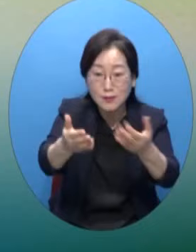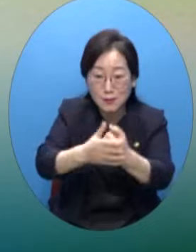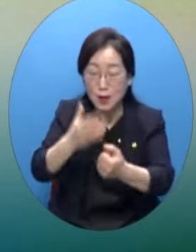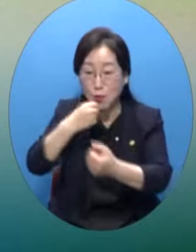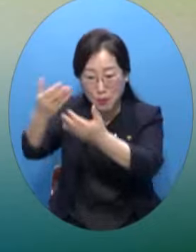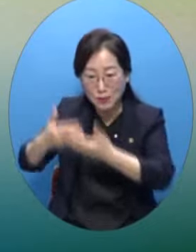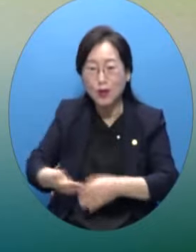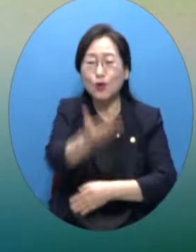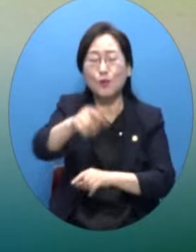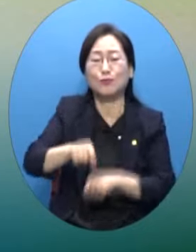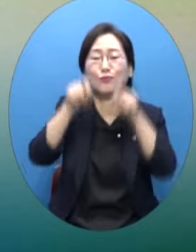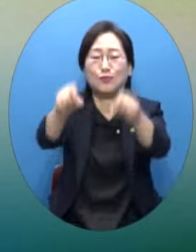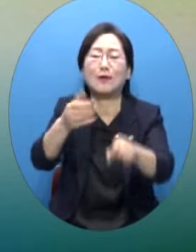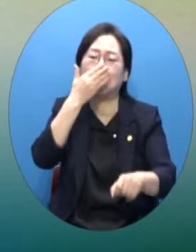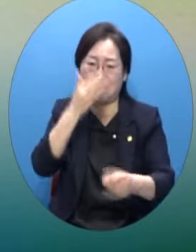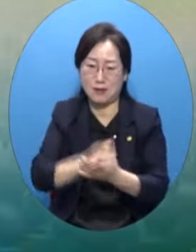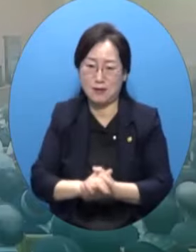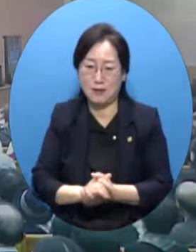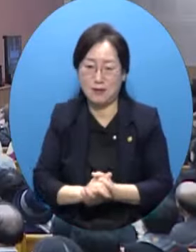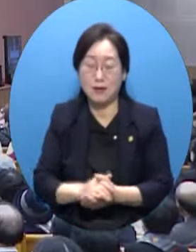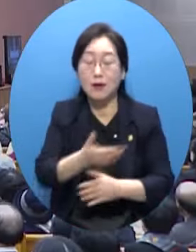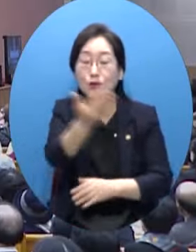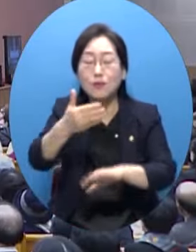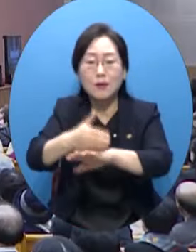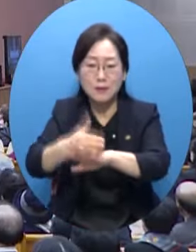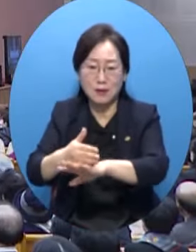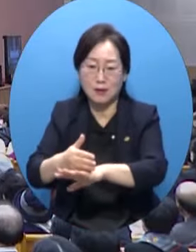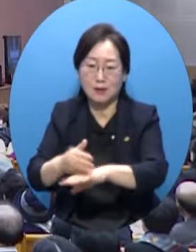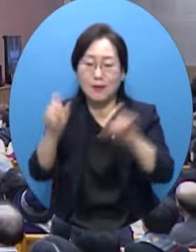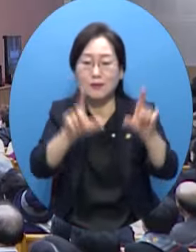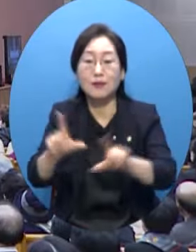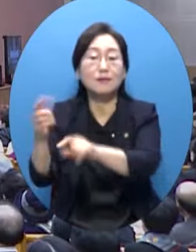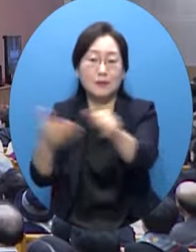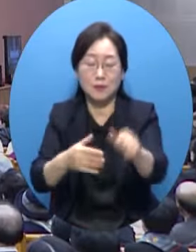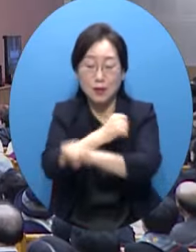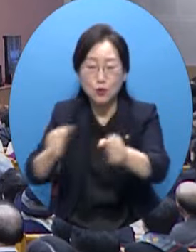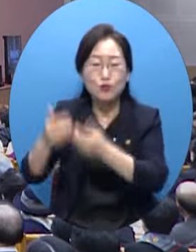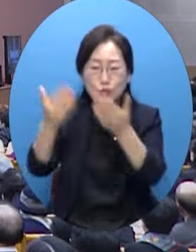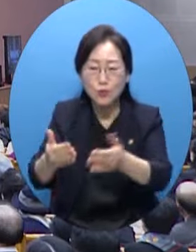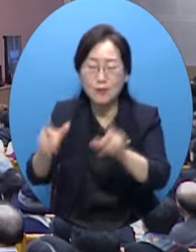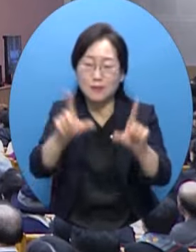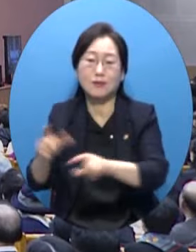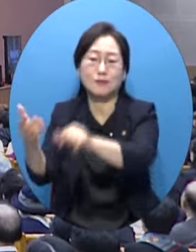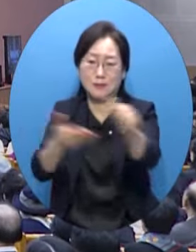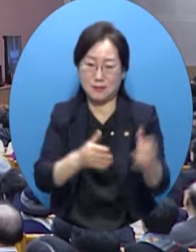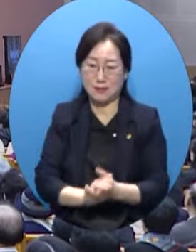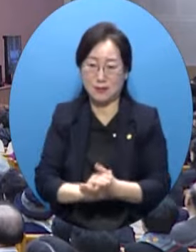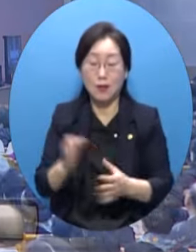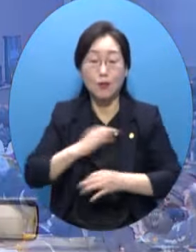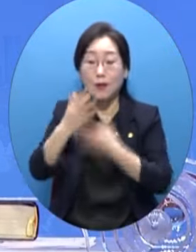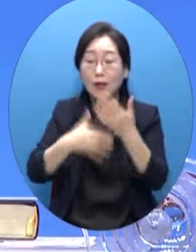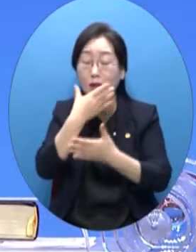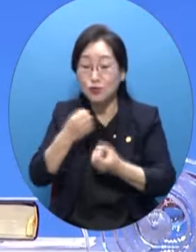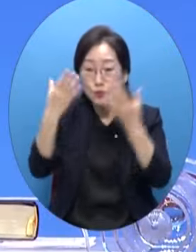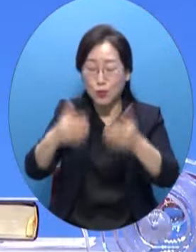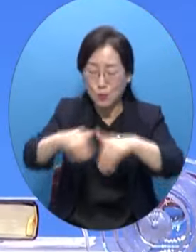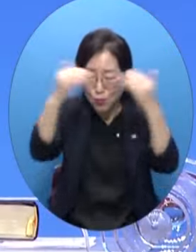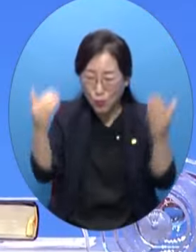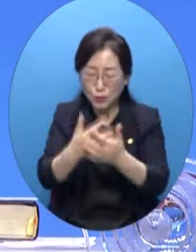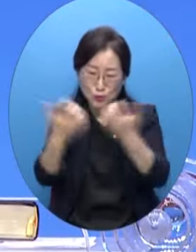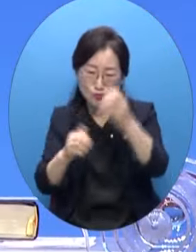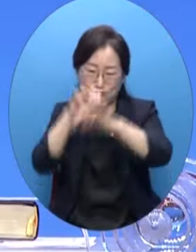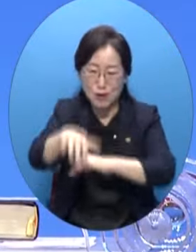있습니다. 여러분 감사함에 사시기 바랍니다. 용서함에 사시기 바랍니다. 놀라운 하나님의 축복이 여러분 모두에 넘쳐야